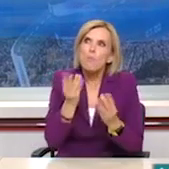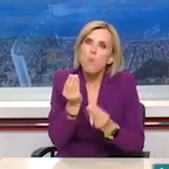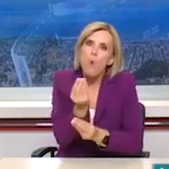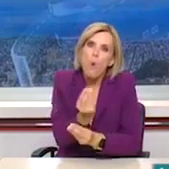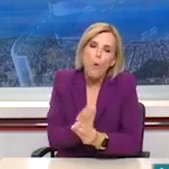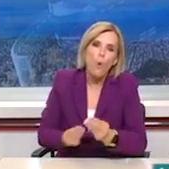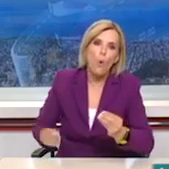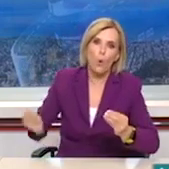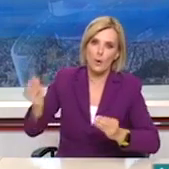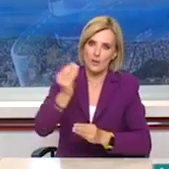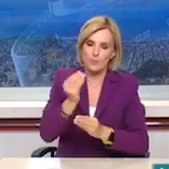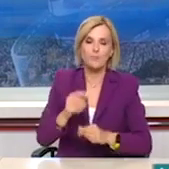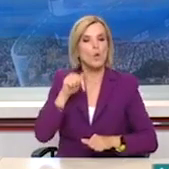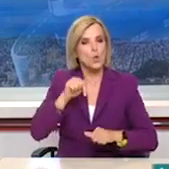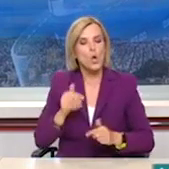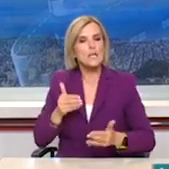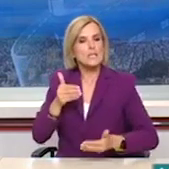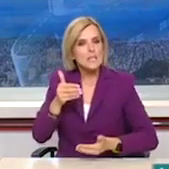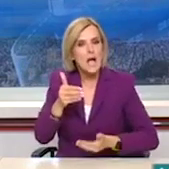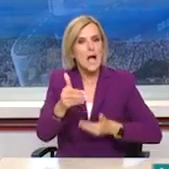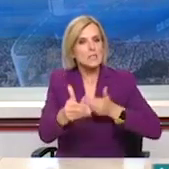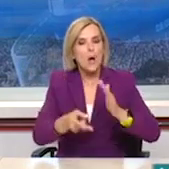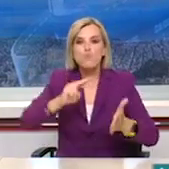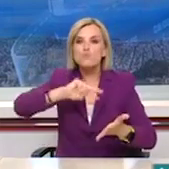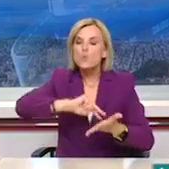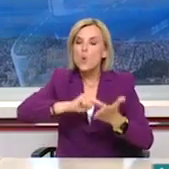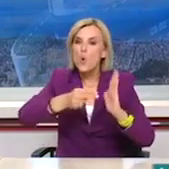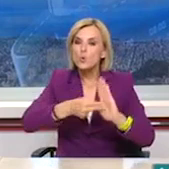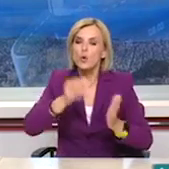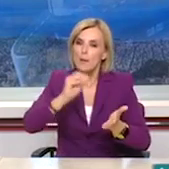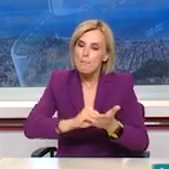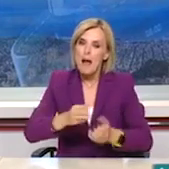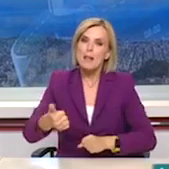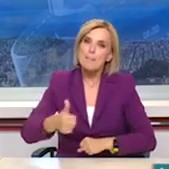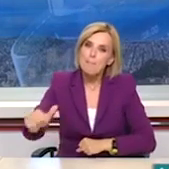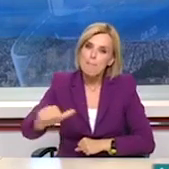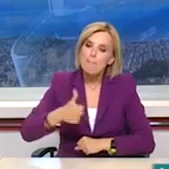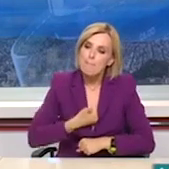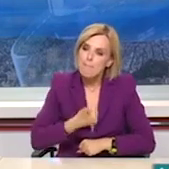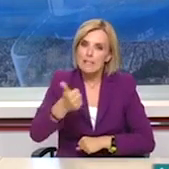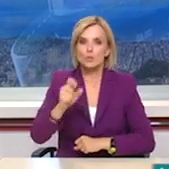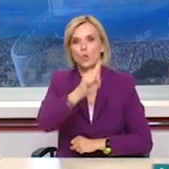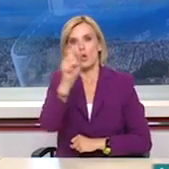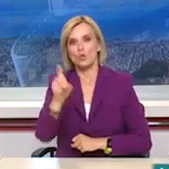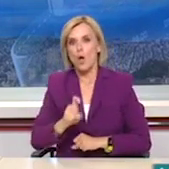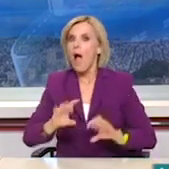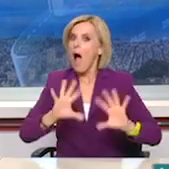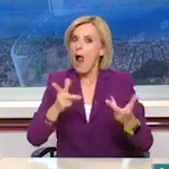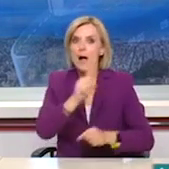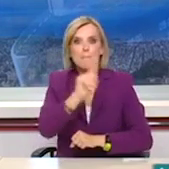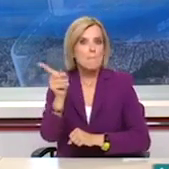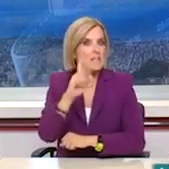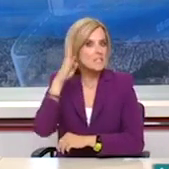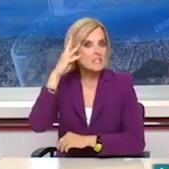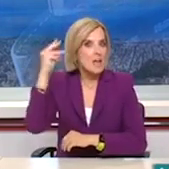Η επιστροφή στην κανονικότητα έχει ξεκινήσει. Με προσοχή. Ο ιός εξακολουθεί να υπάρχει. Δεν έχει χάσει την ιδιότητα της διασποράς